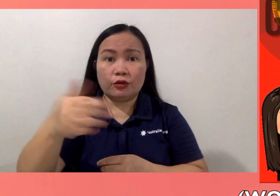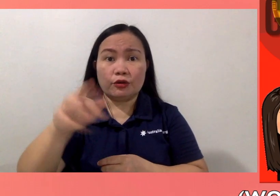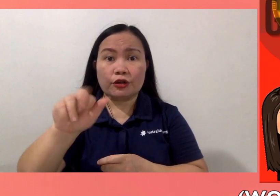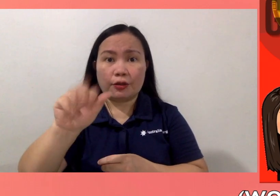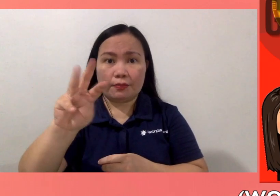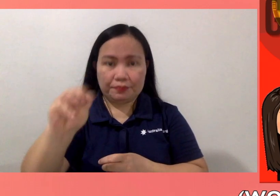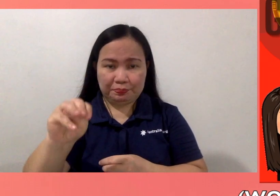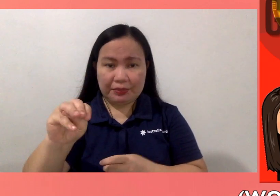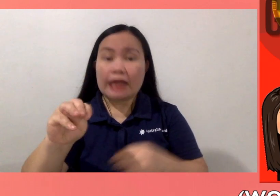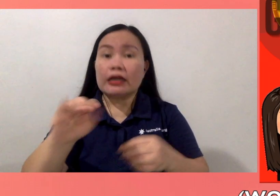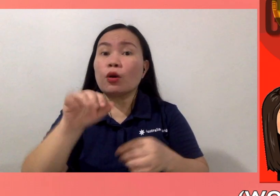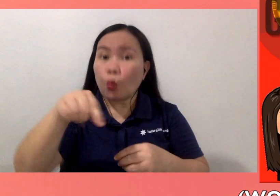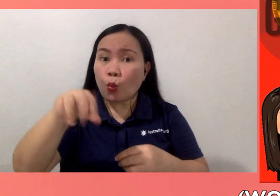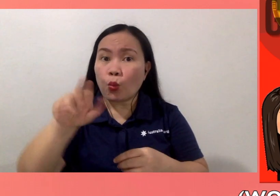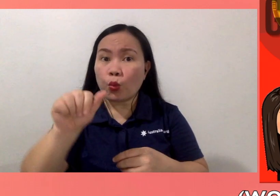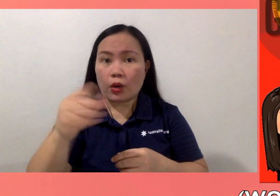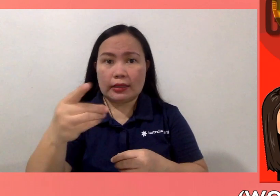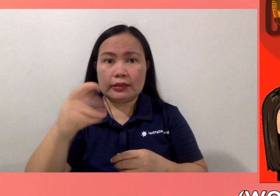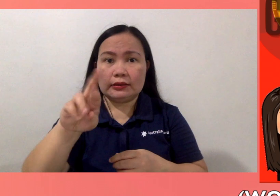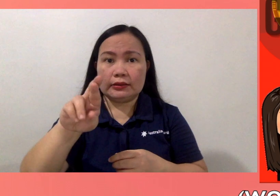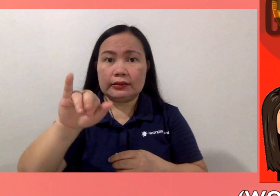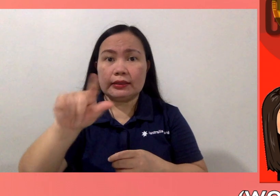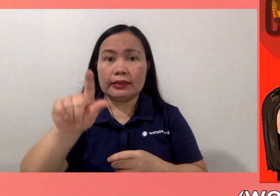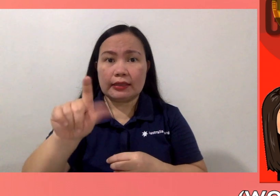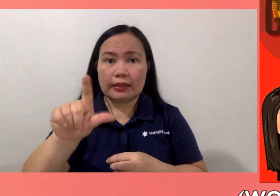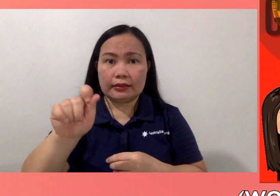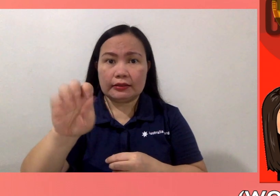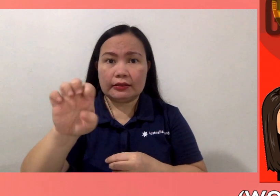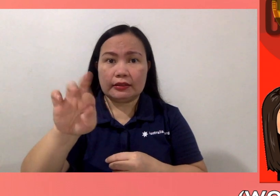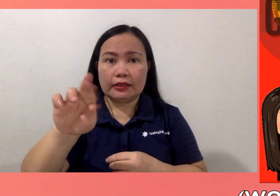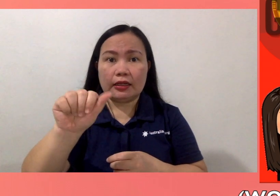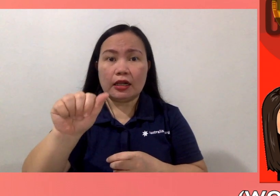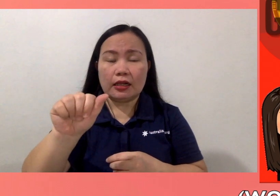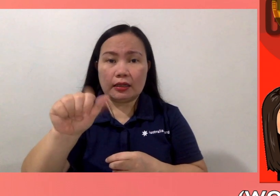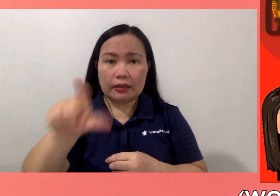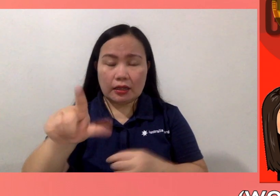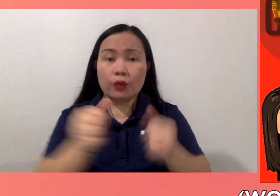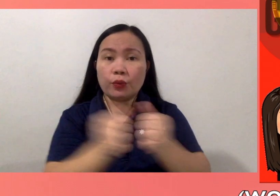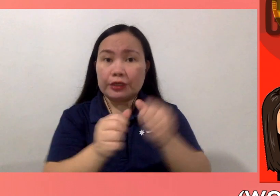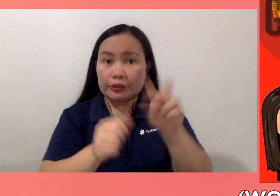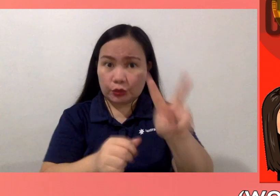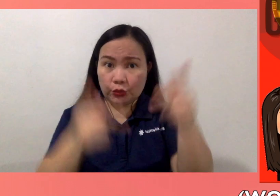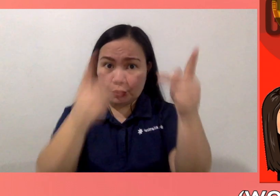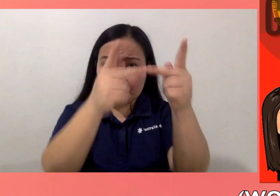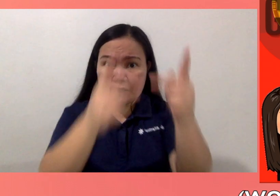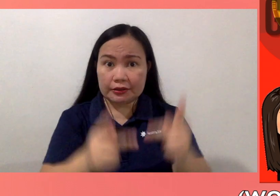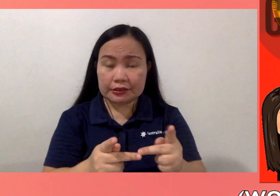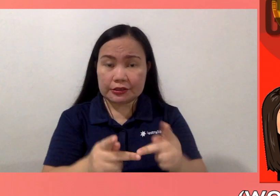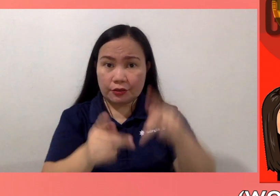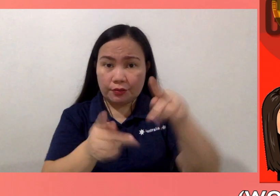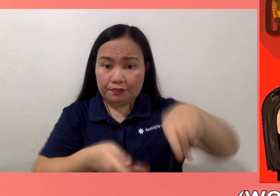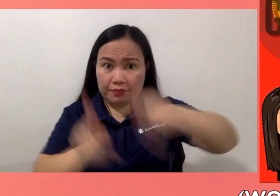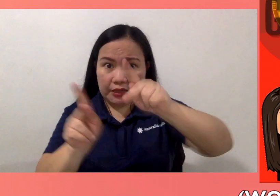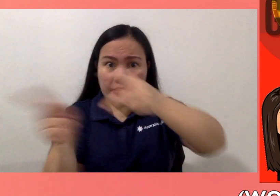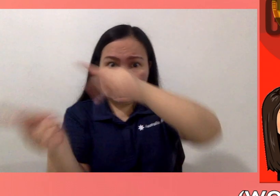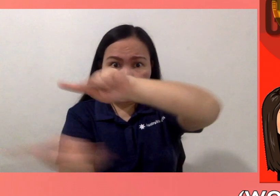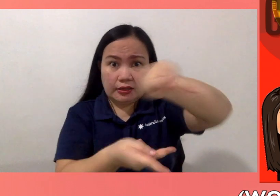yung parallelogram is a quadrilateral with two pairs of parallel sides. So under